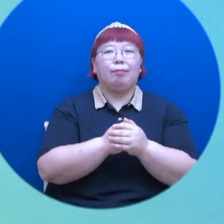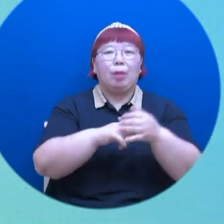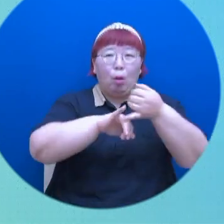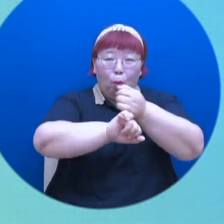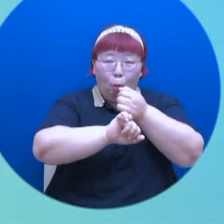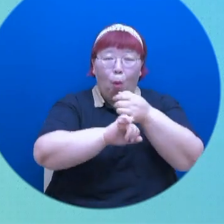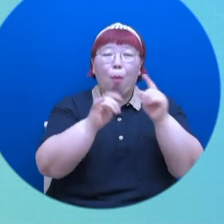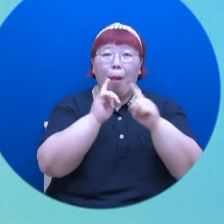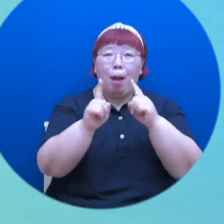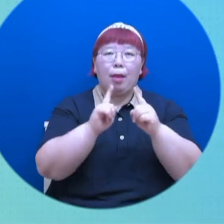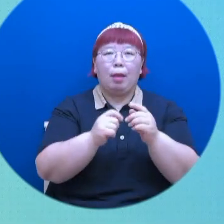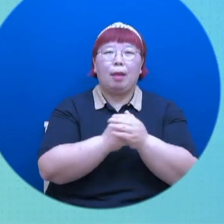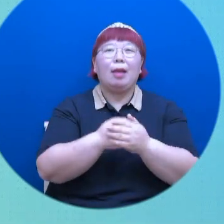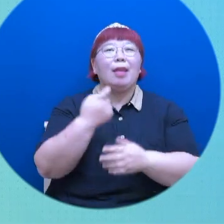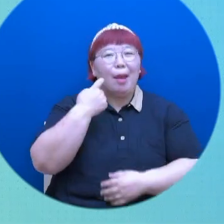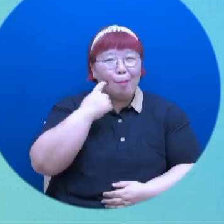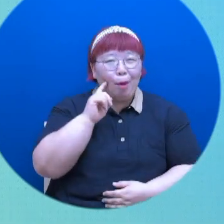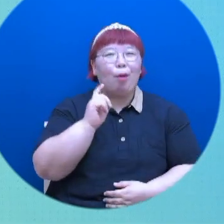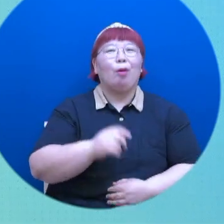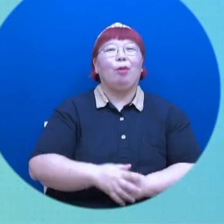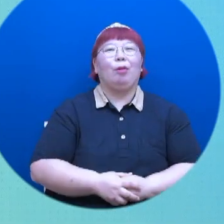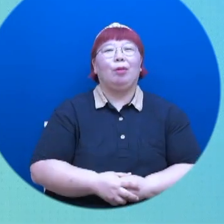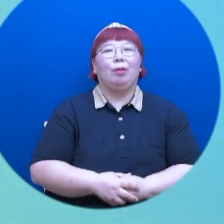말합니다. 예뻐요,